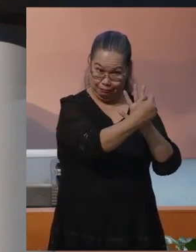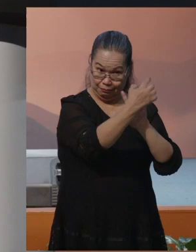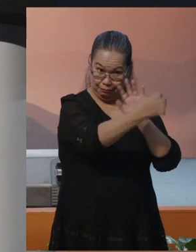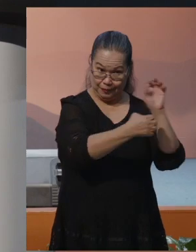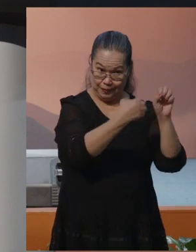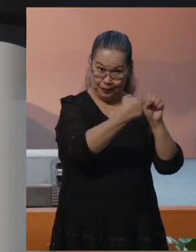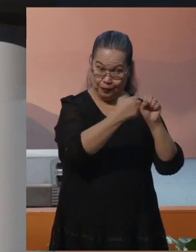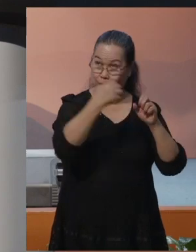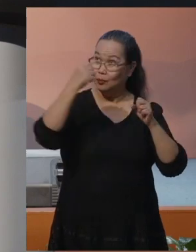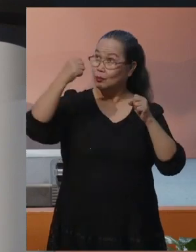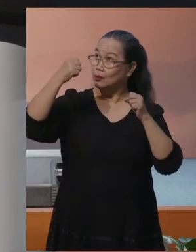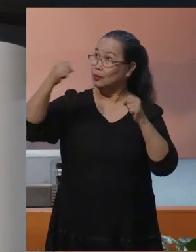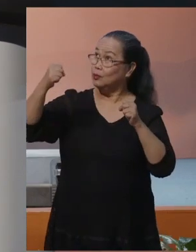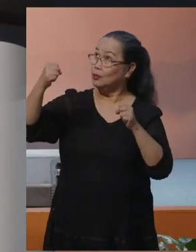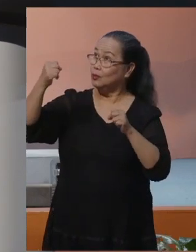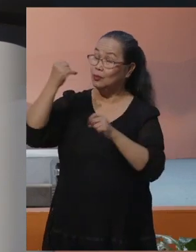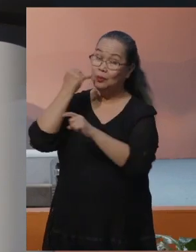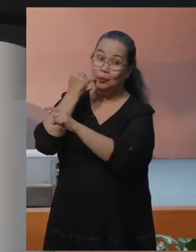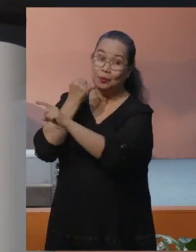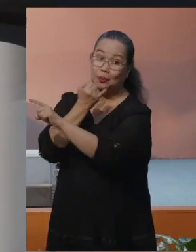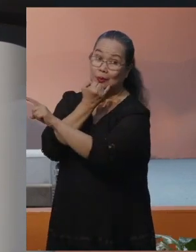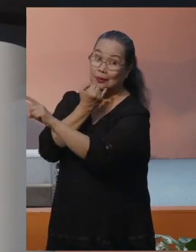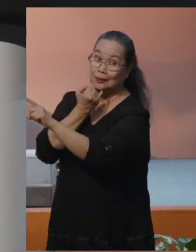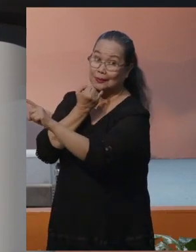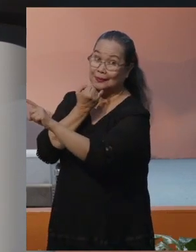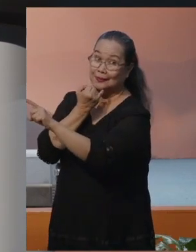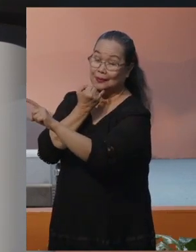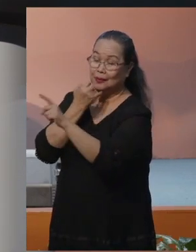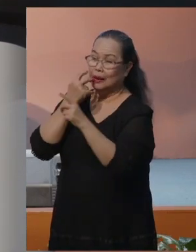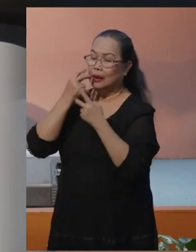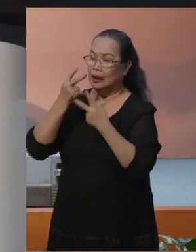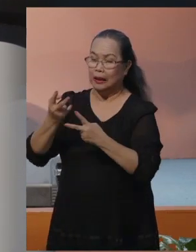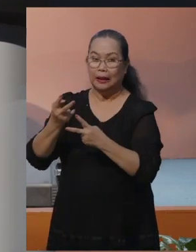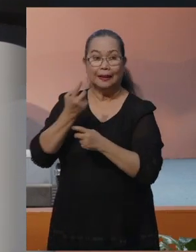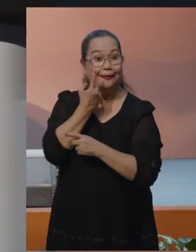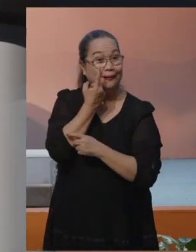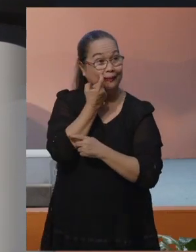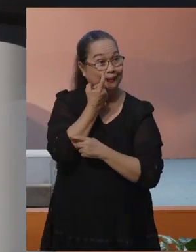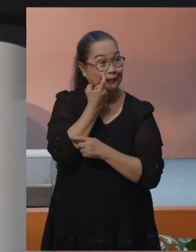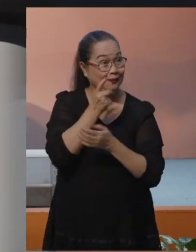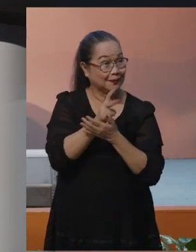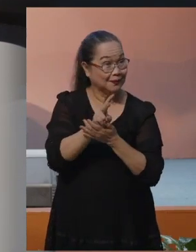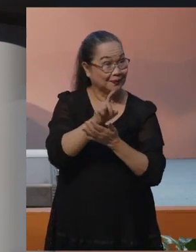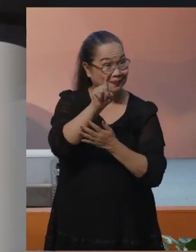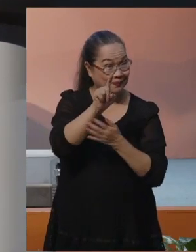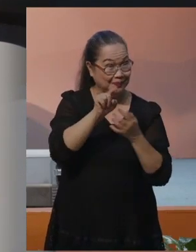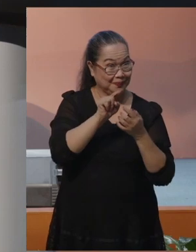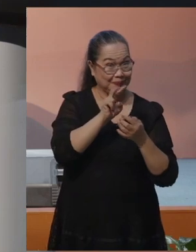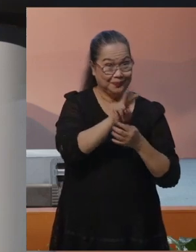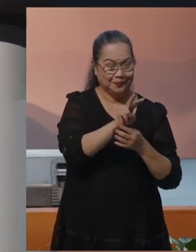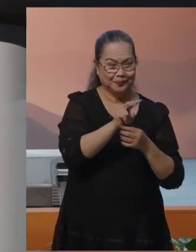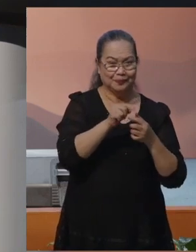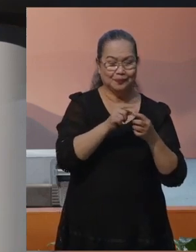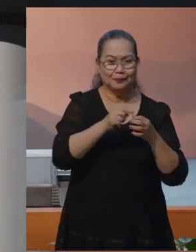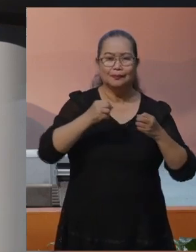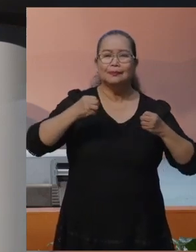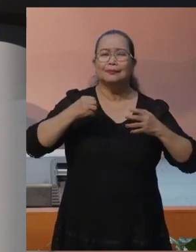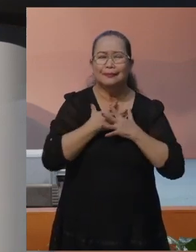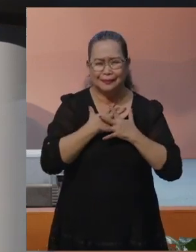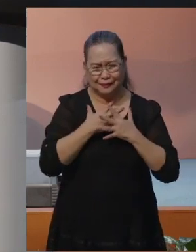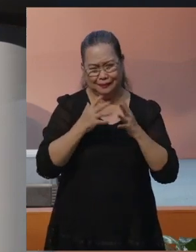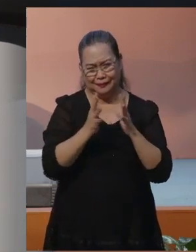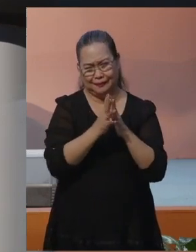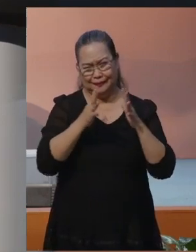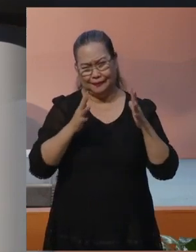lakas ng Israel. Nabasa natin kanina sa verses 1 and 2. Ang sabi doon, he feared